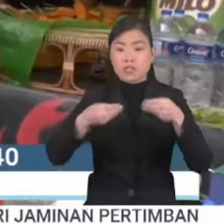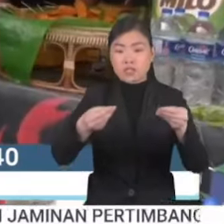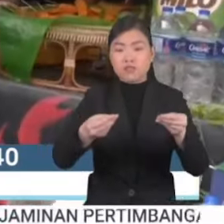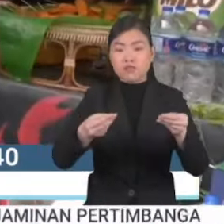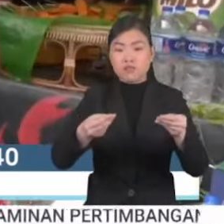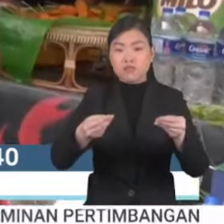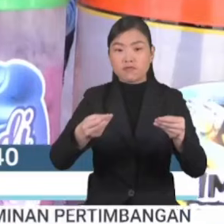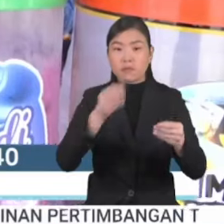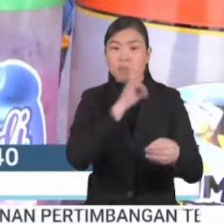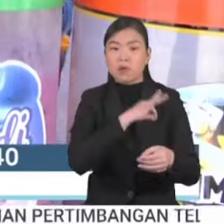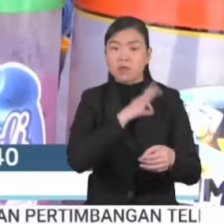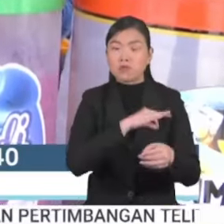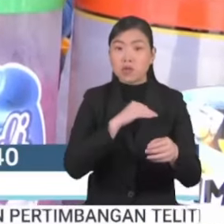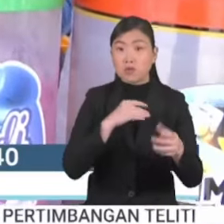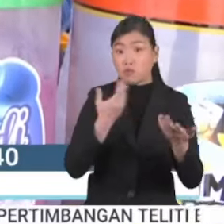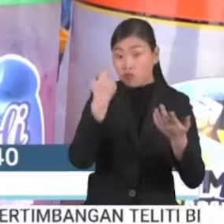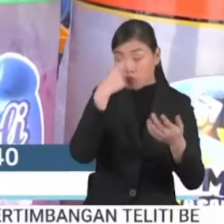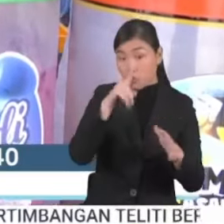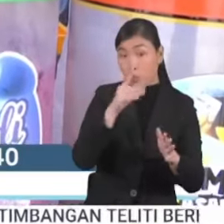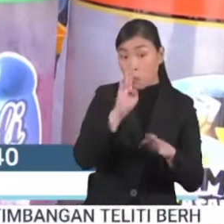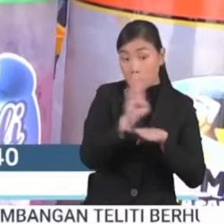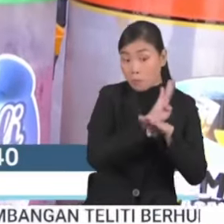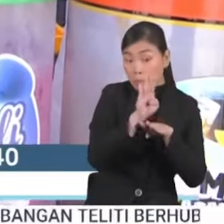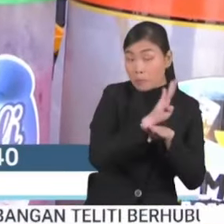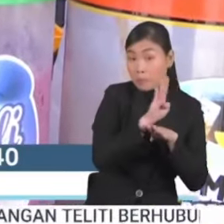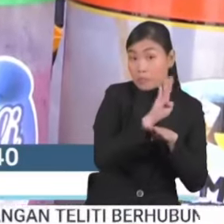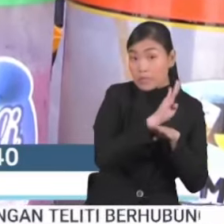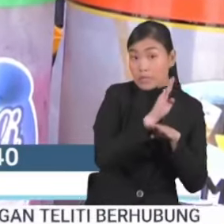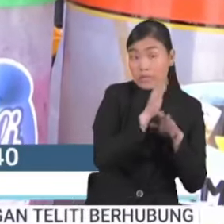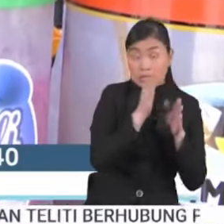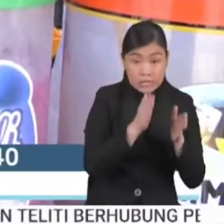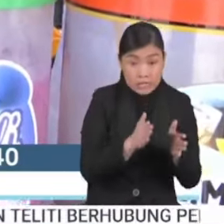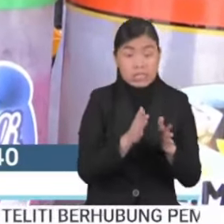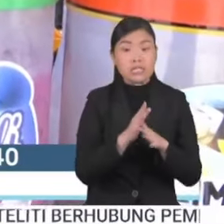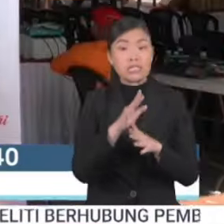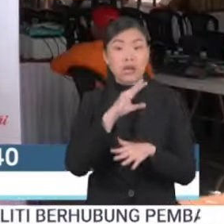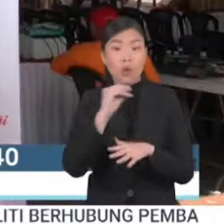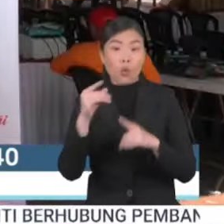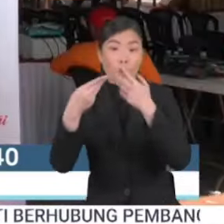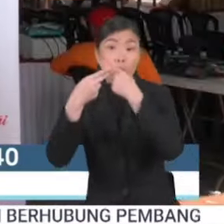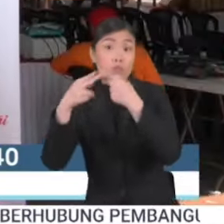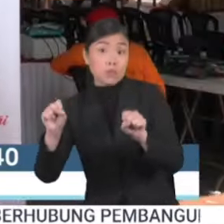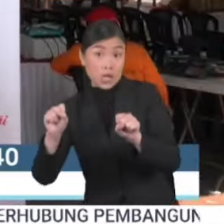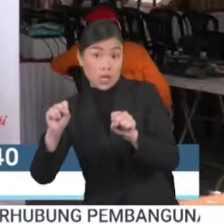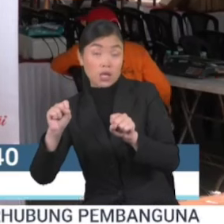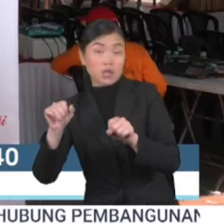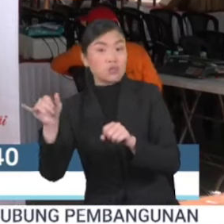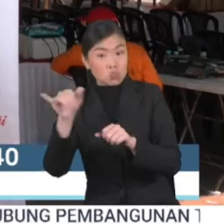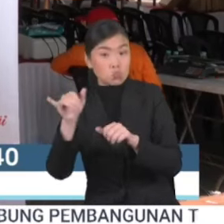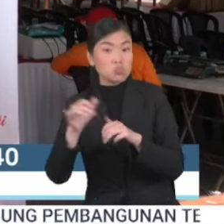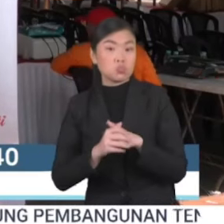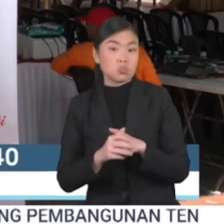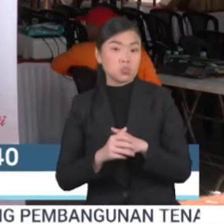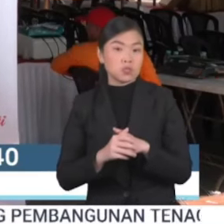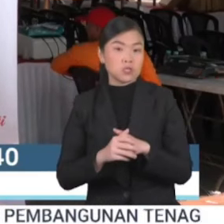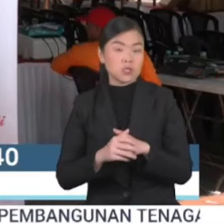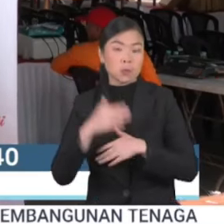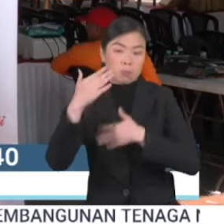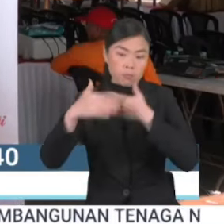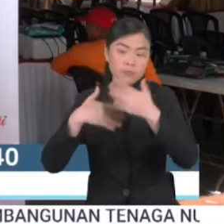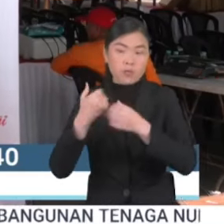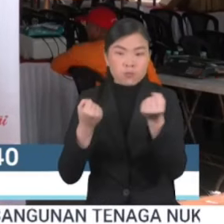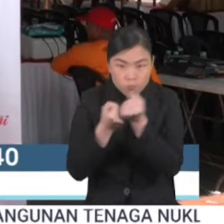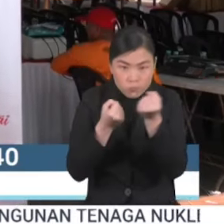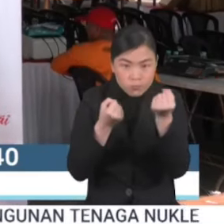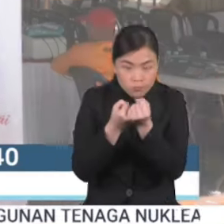lebih lah kepada peniaga, kepada pengusaha-pengusaha homestay dan sebagainya. Jadi insyaAllah, dari semasa-semasa kita akan sokong dan juga kita